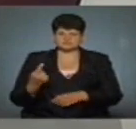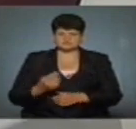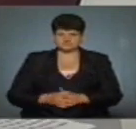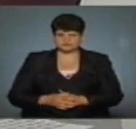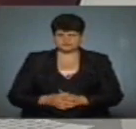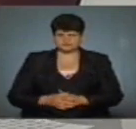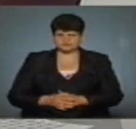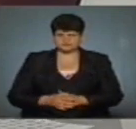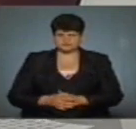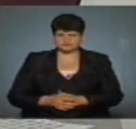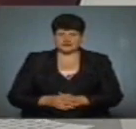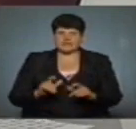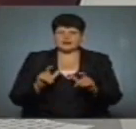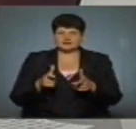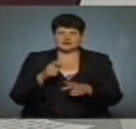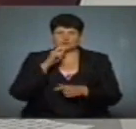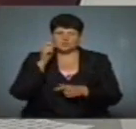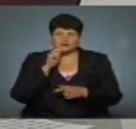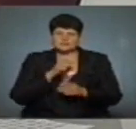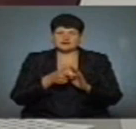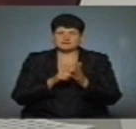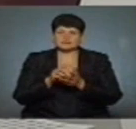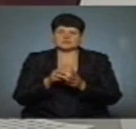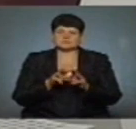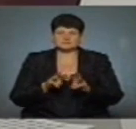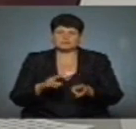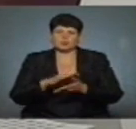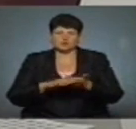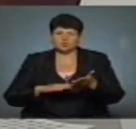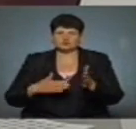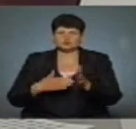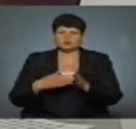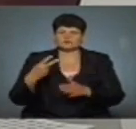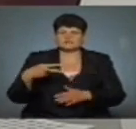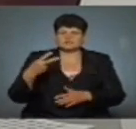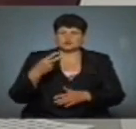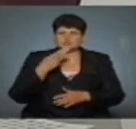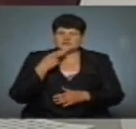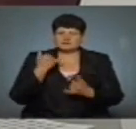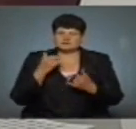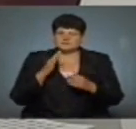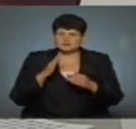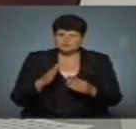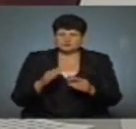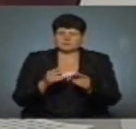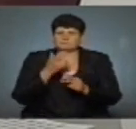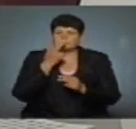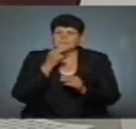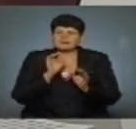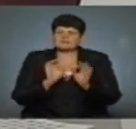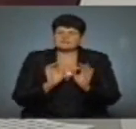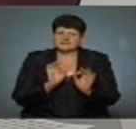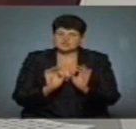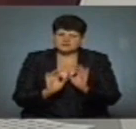Крета. Карантин в Україні Кабмін продовжив до 22 червня. Тепер він буде адаптивним, тобто регіони